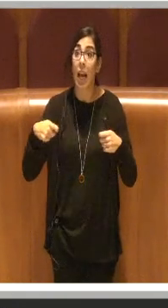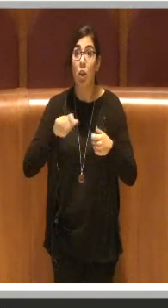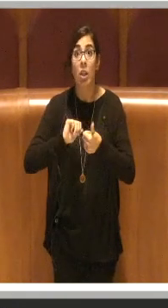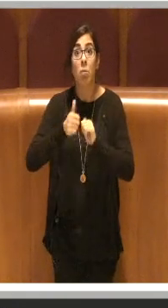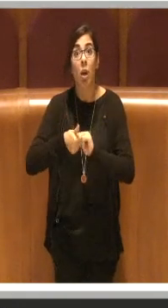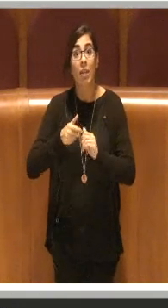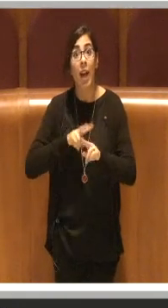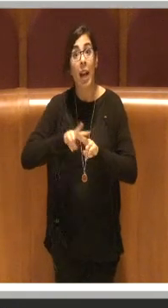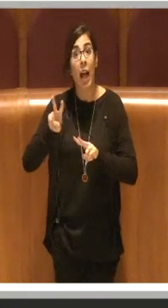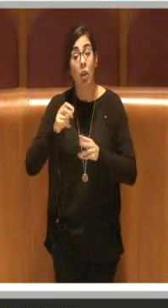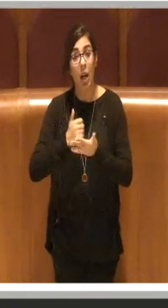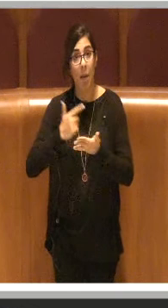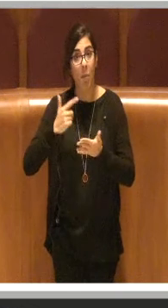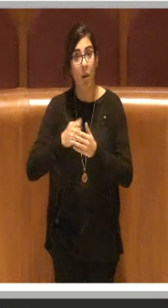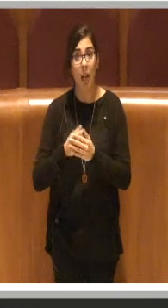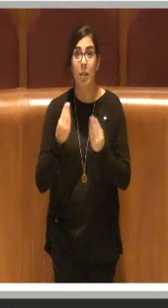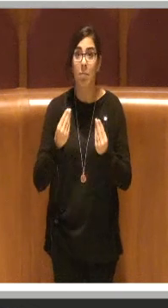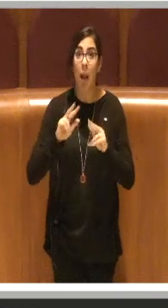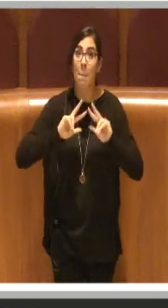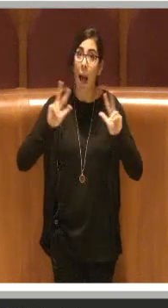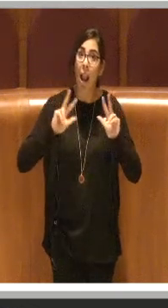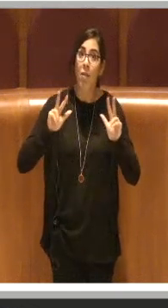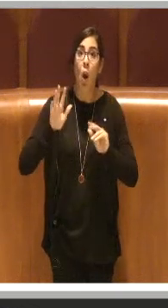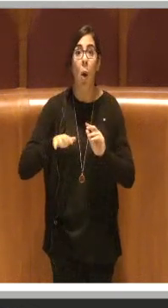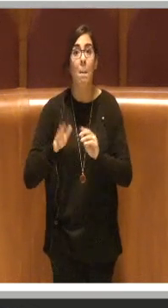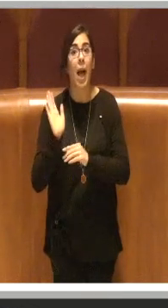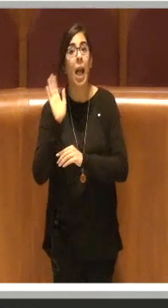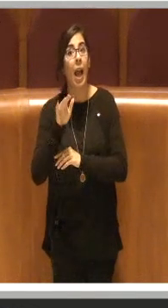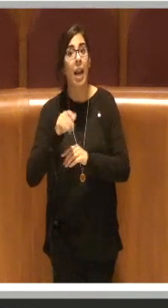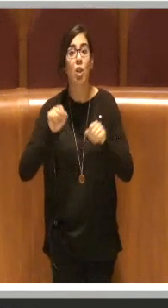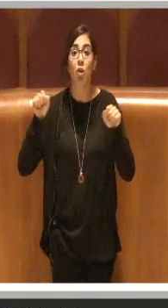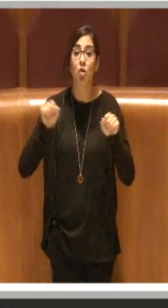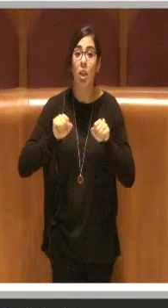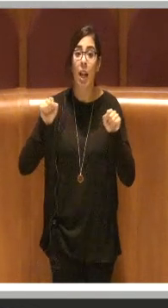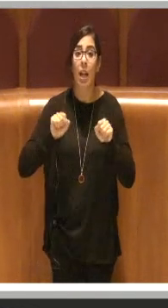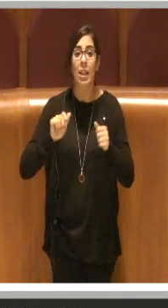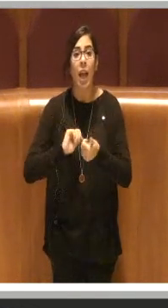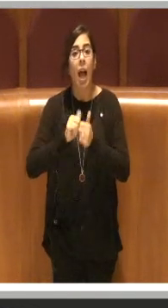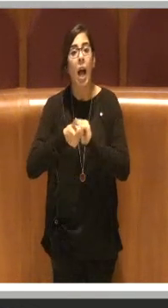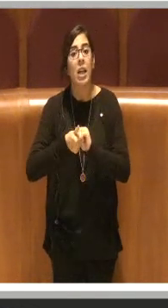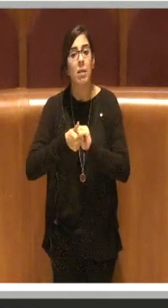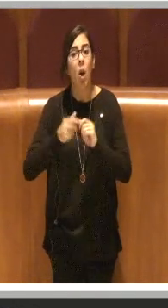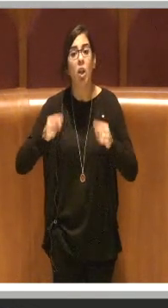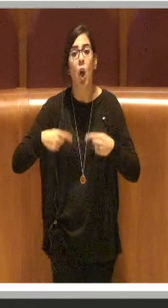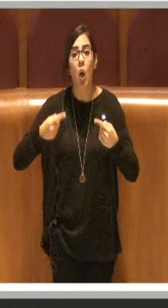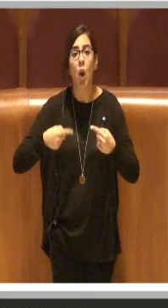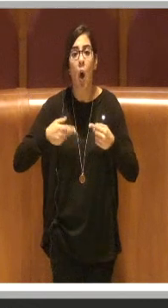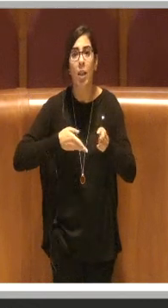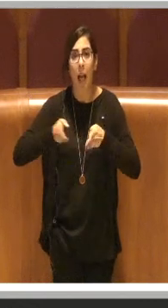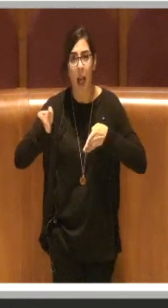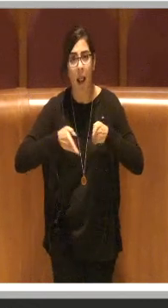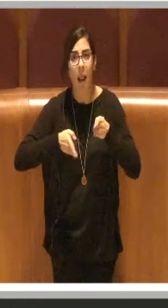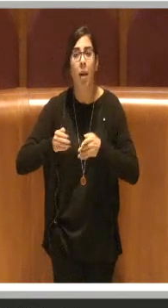pallavolo, pallacanestro, ginnastica e sport rotellistici, che hanno quindi dato il loro supporto